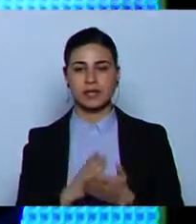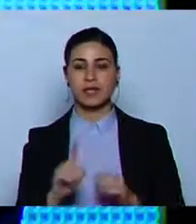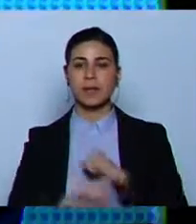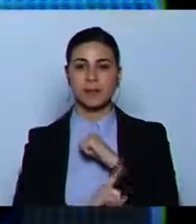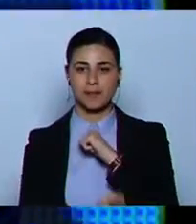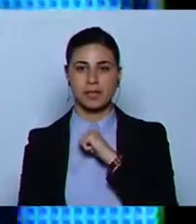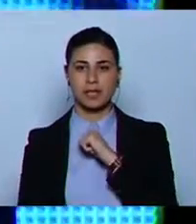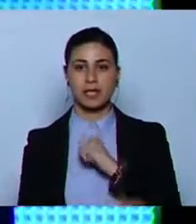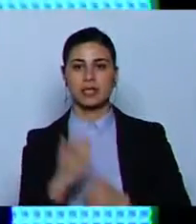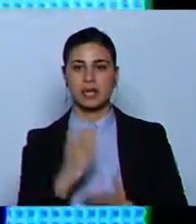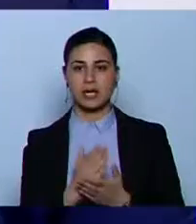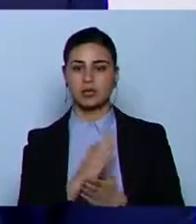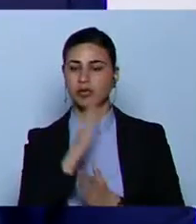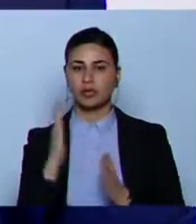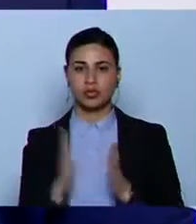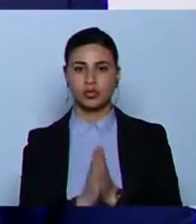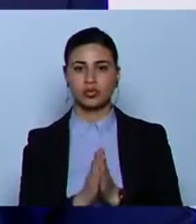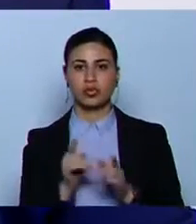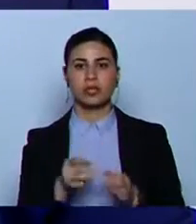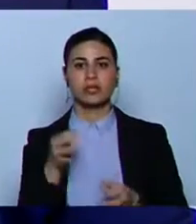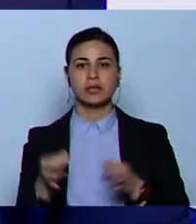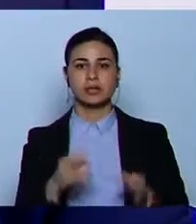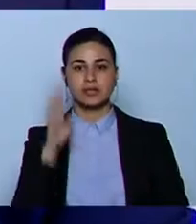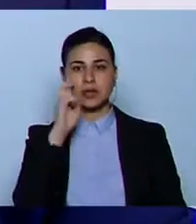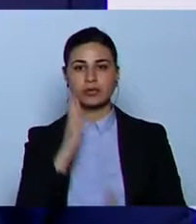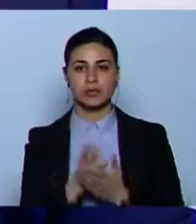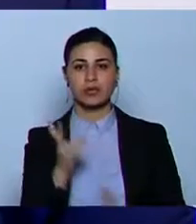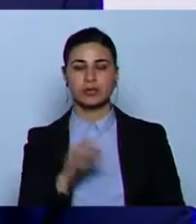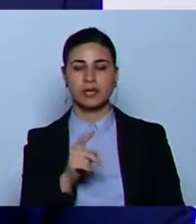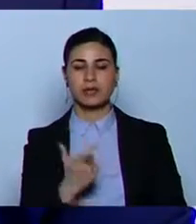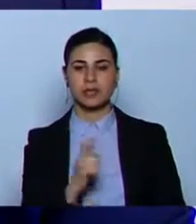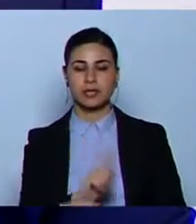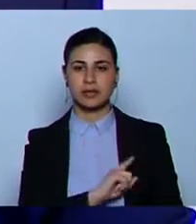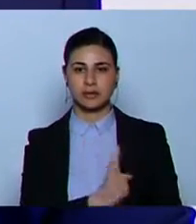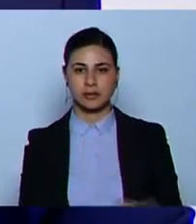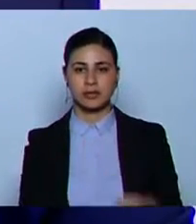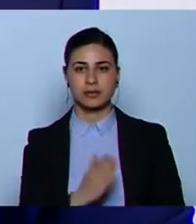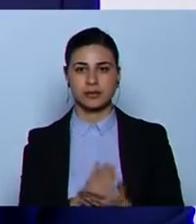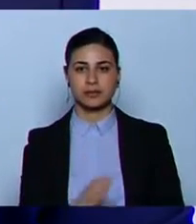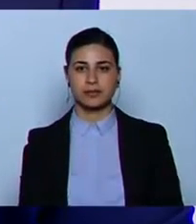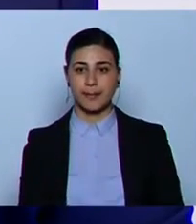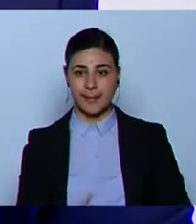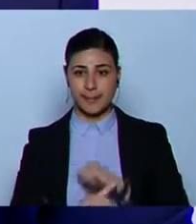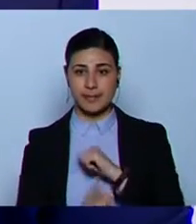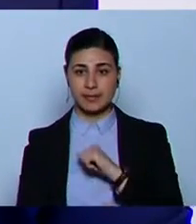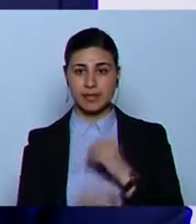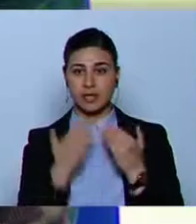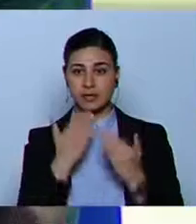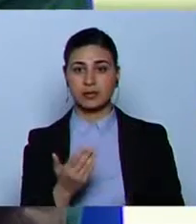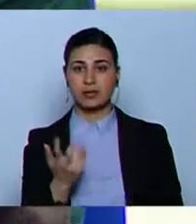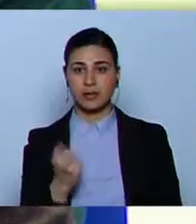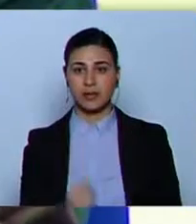ფინეთი არის სრულად დეურბანიზებული სახელმწიფო, მაგრამ ფინეთი არ განვითარებულია. არა, ფინეთია დეურბანიზებული.